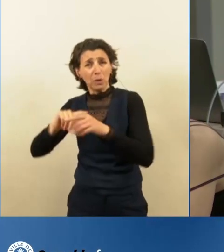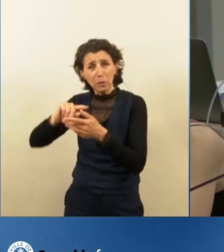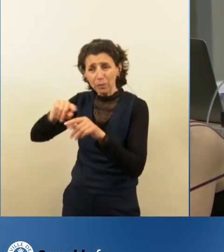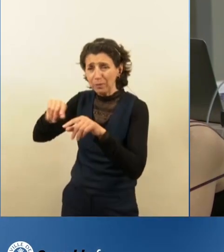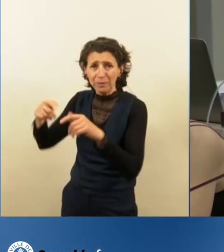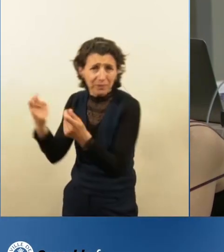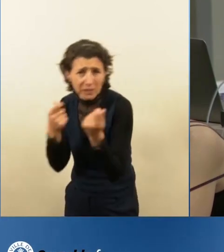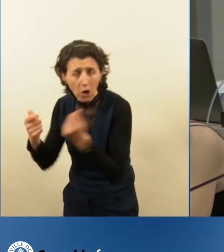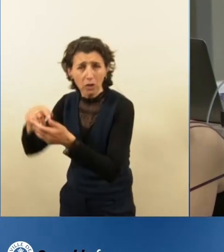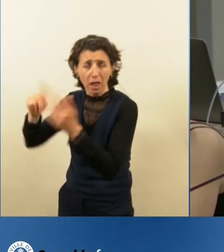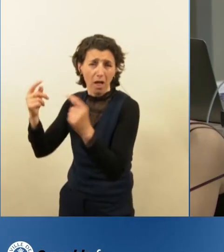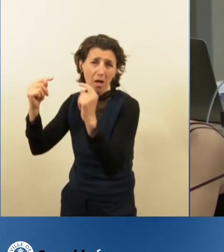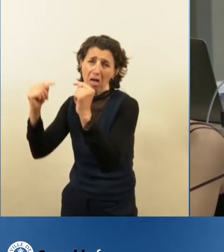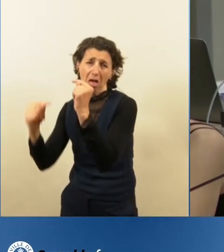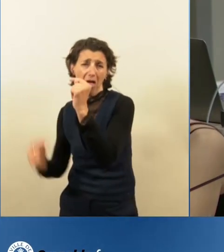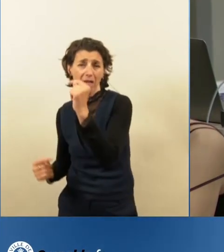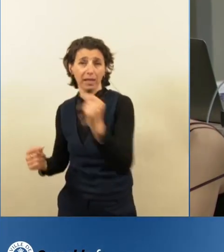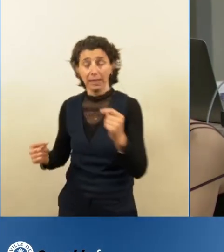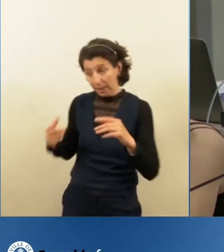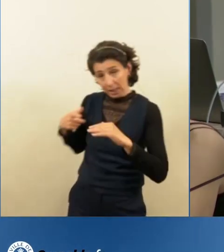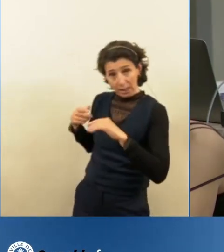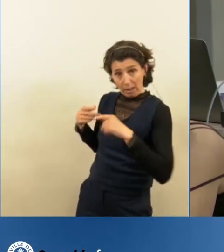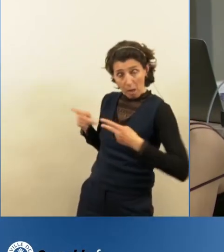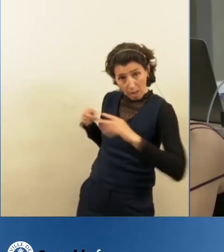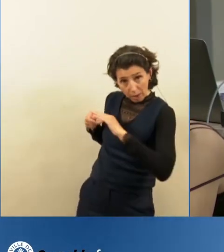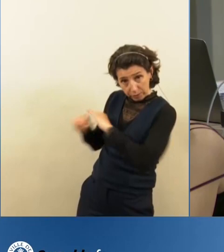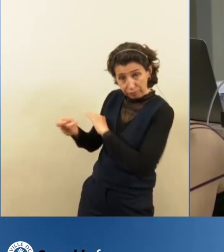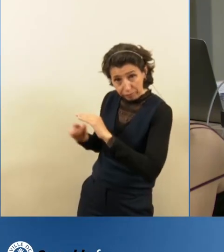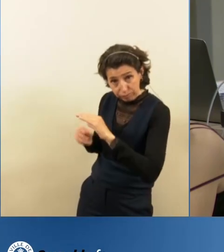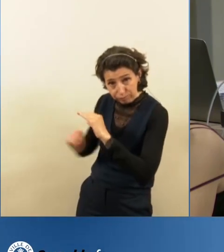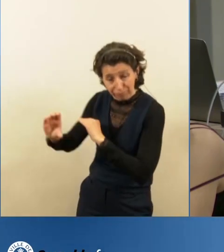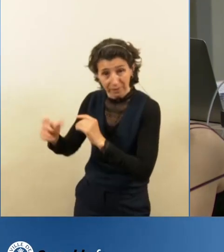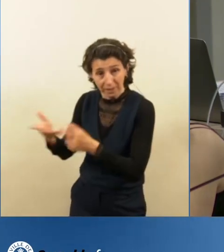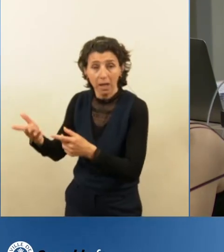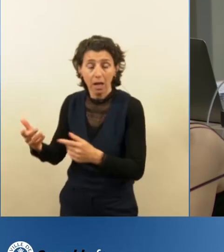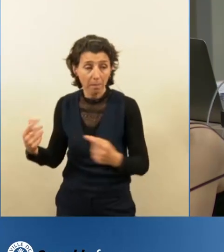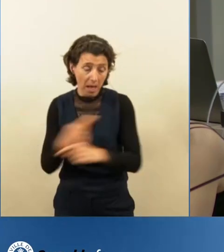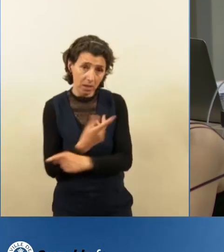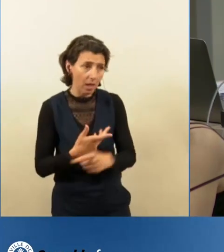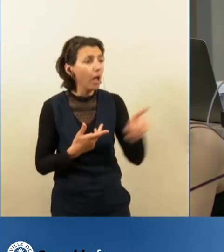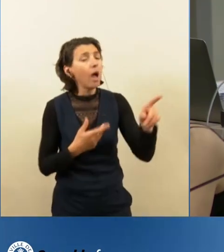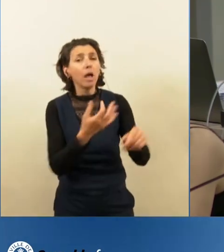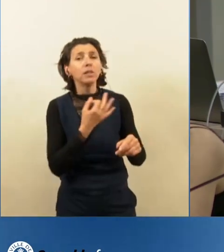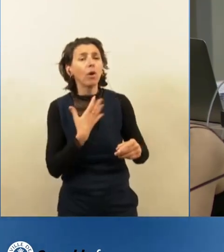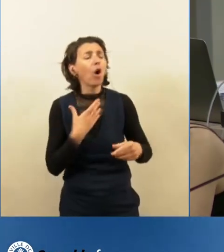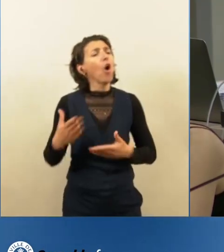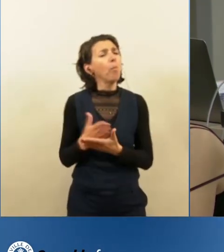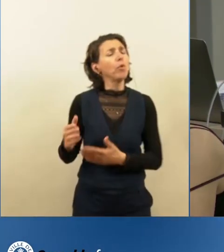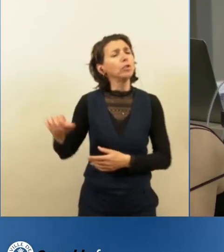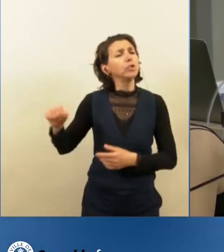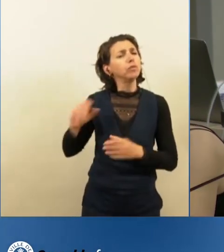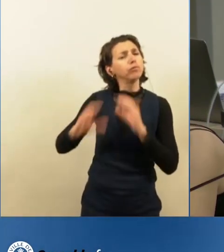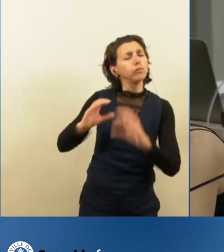SMAG et voilà le paradoxe que dites-vous ah mais il faut faire tous les projets d'investissement du SMAG et en plus